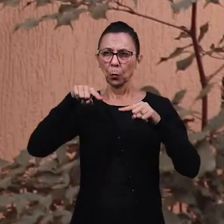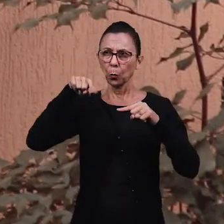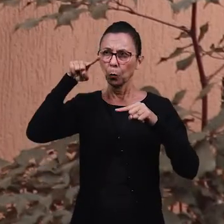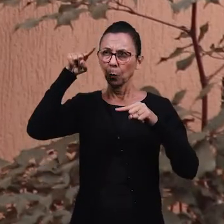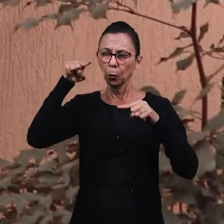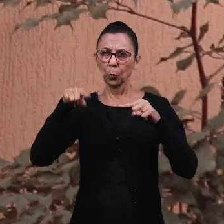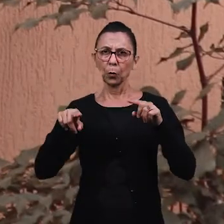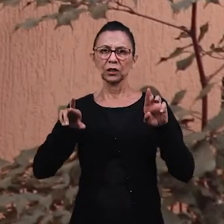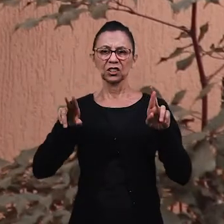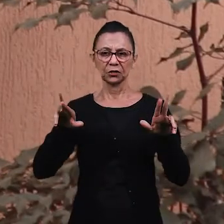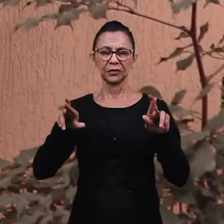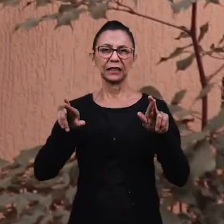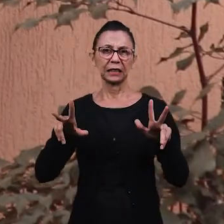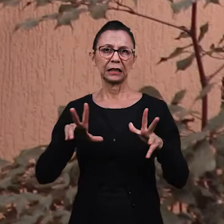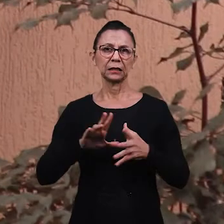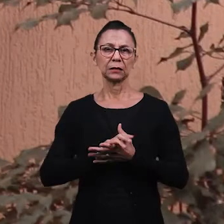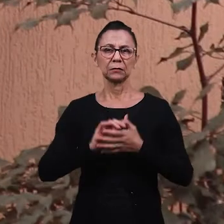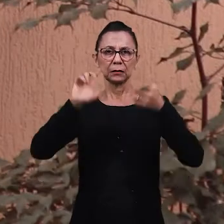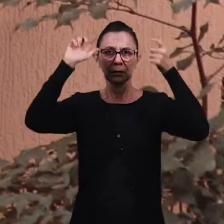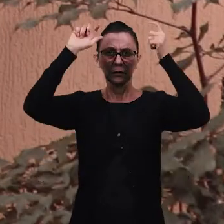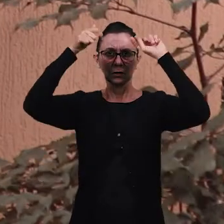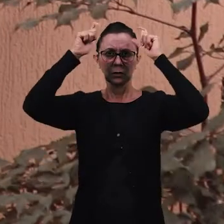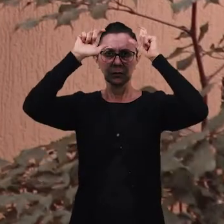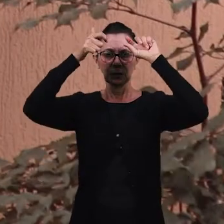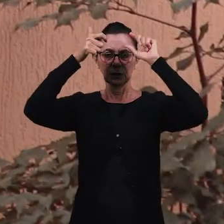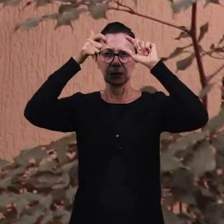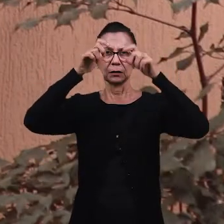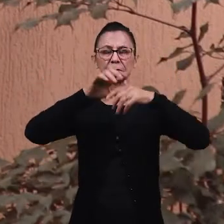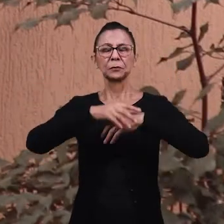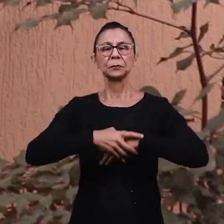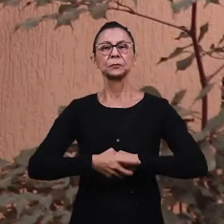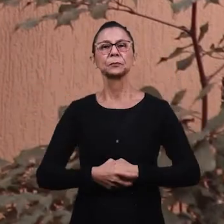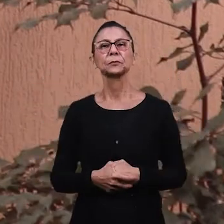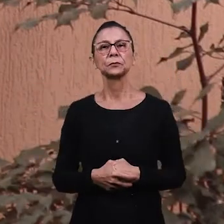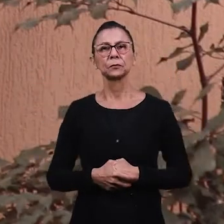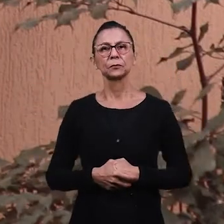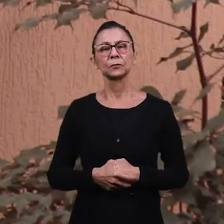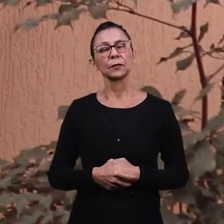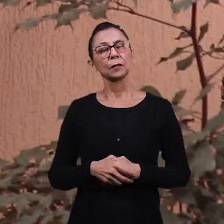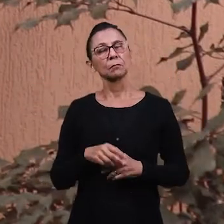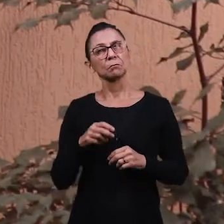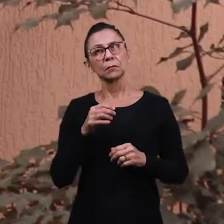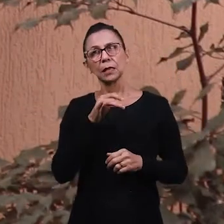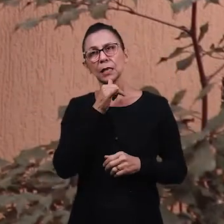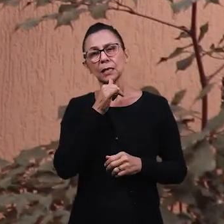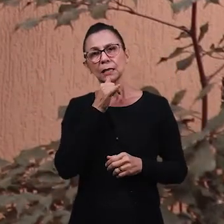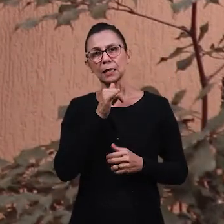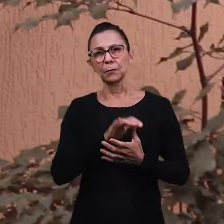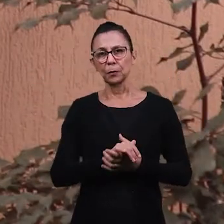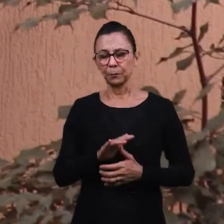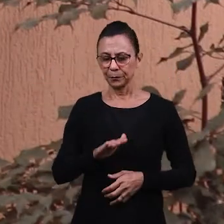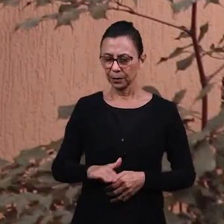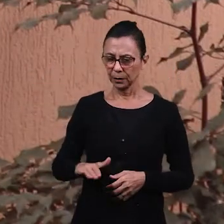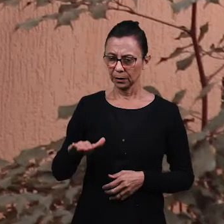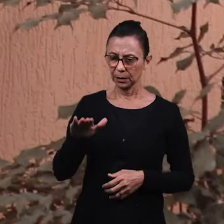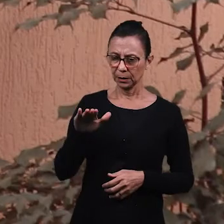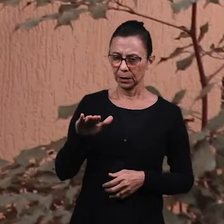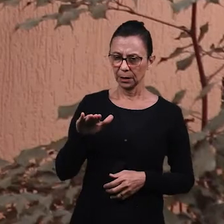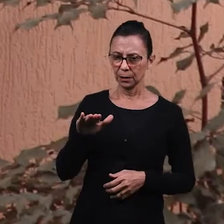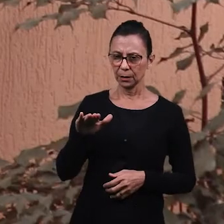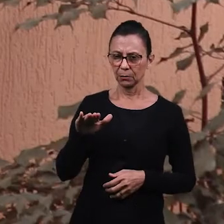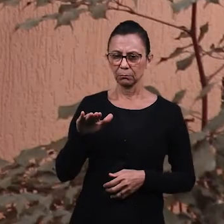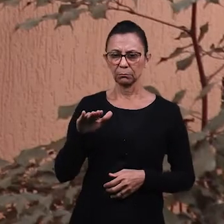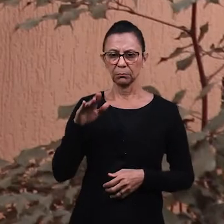les autres problèmes, disturbes qu'on a vus jusqu'à présent, donc le problème d'apprentissage est à des